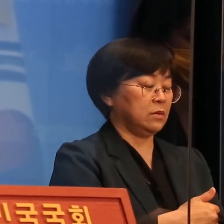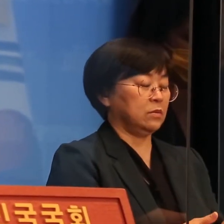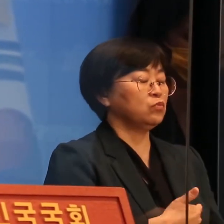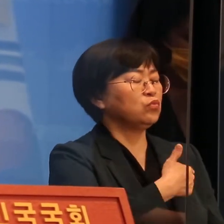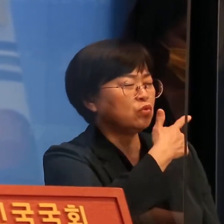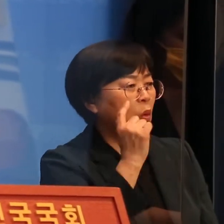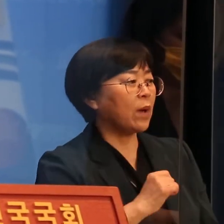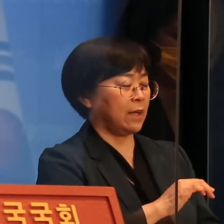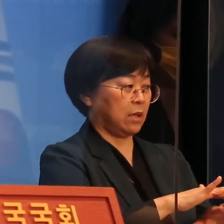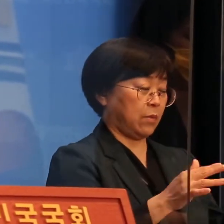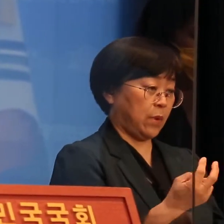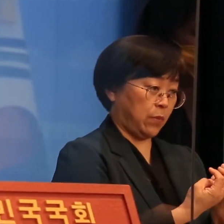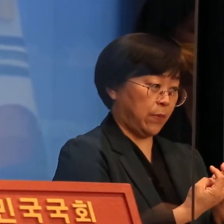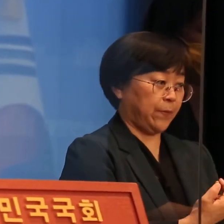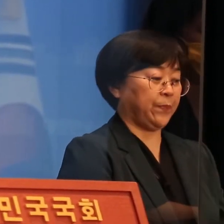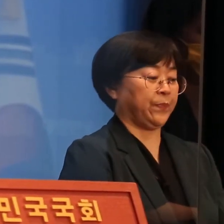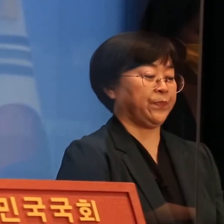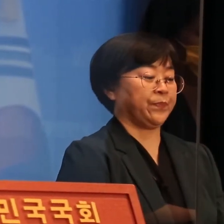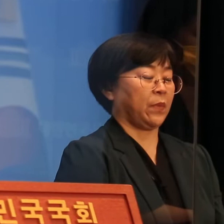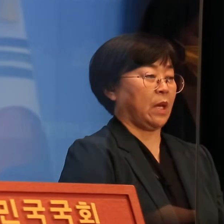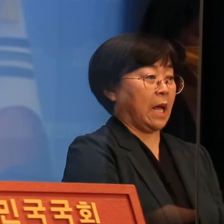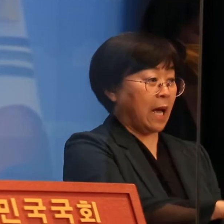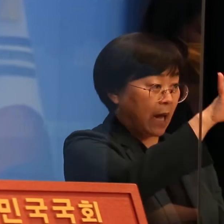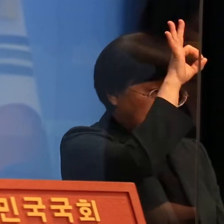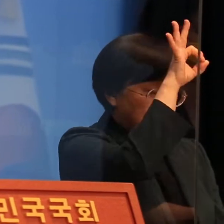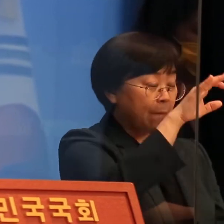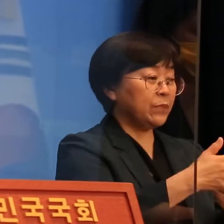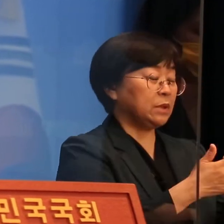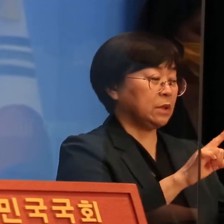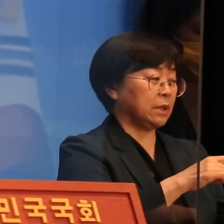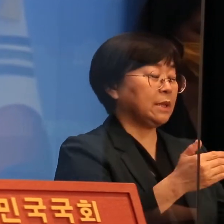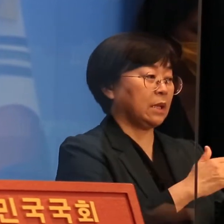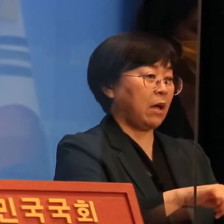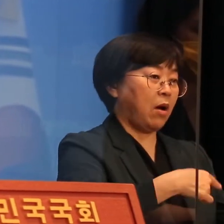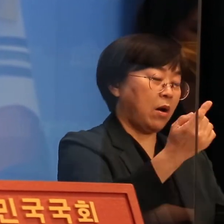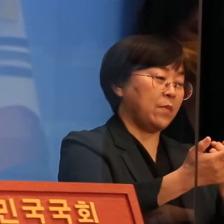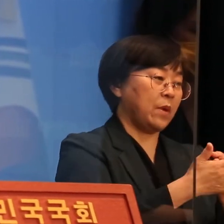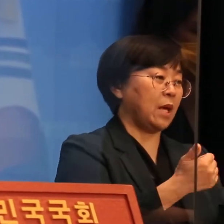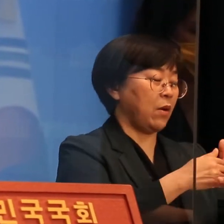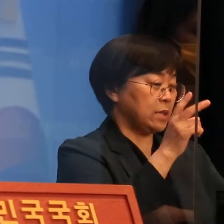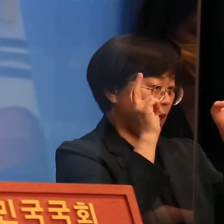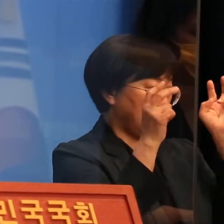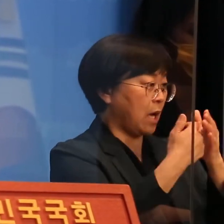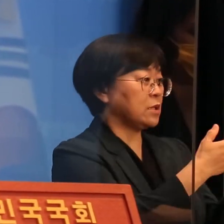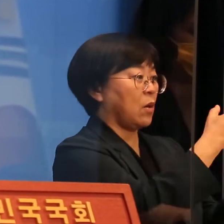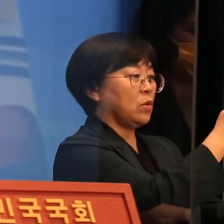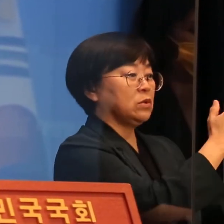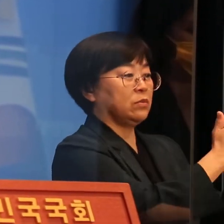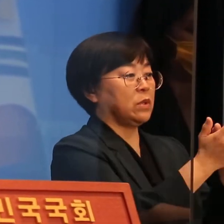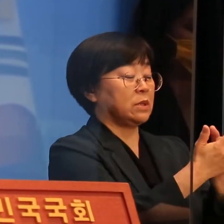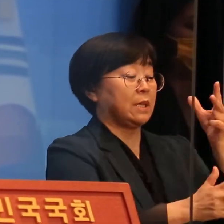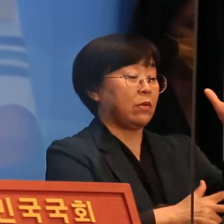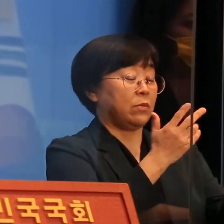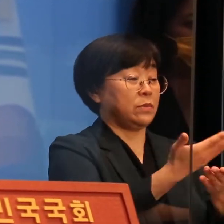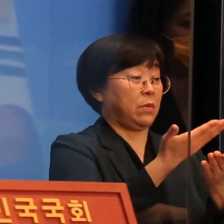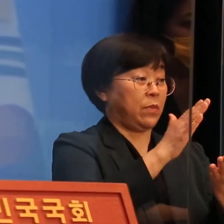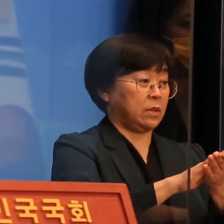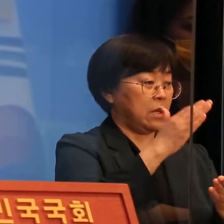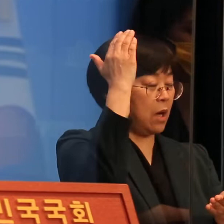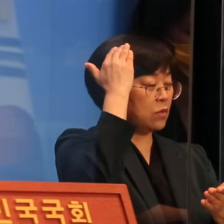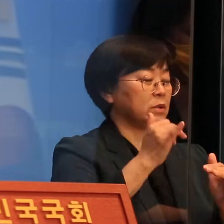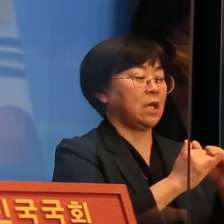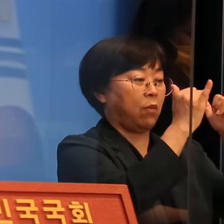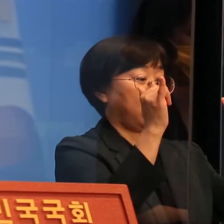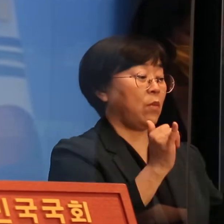대책입니다. IMF 외환위기를 지나면서 기업과 자본 중심으로 진행됐던 산업 재편이 한국